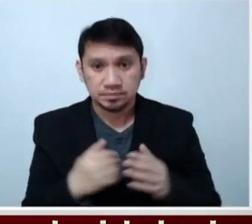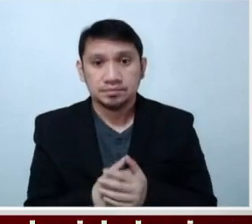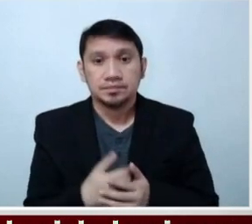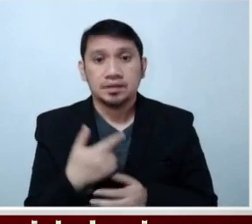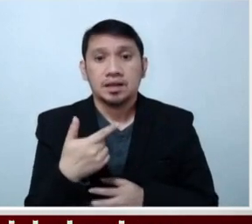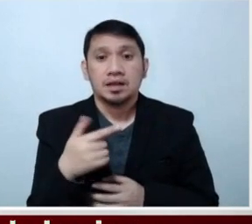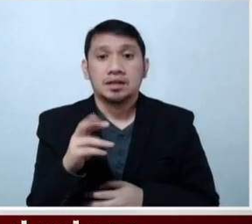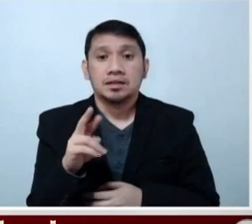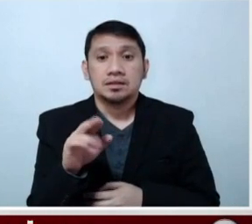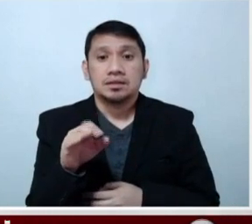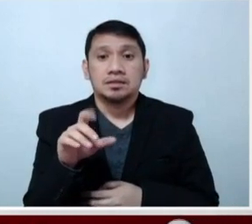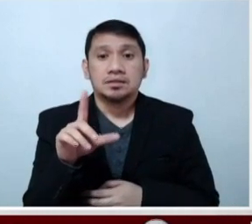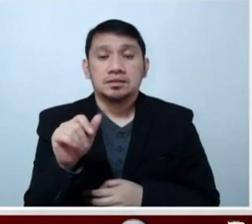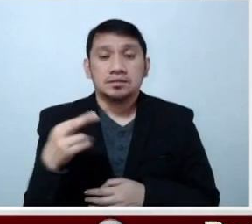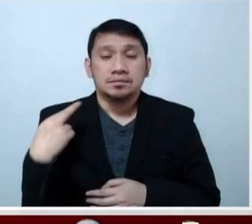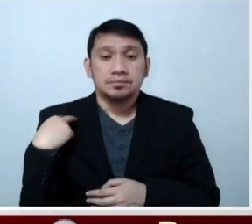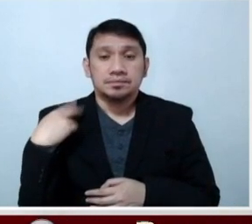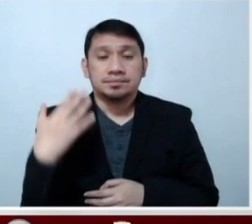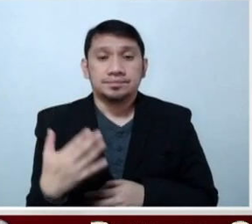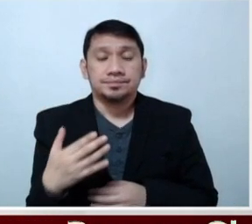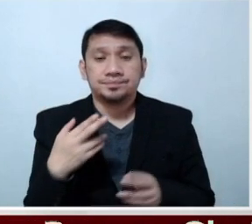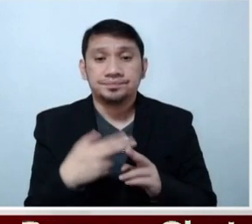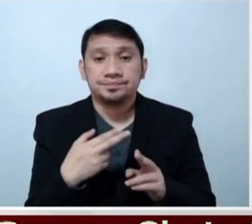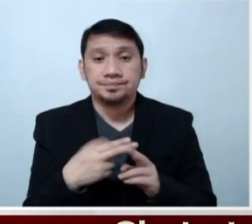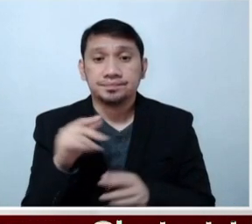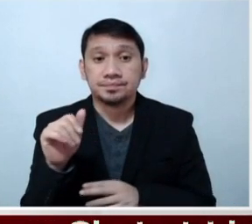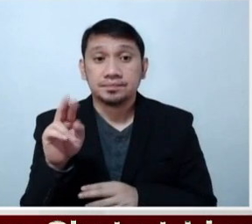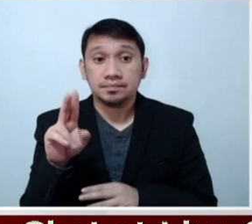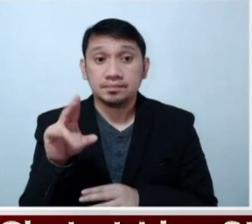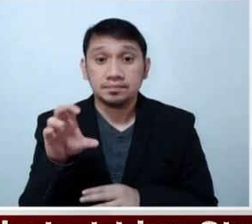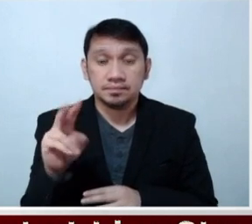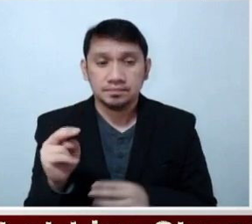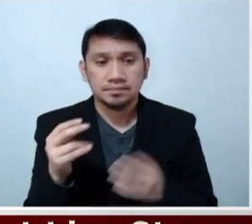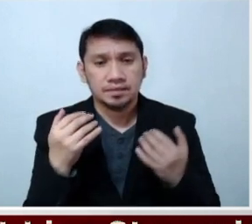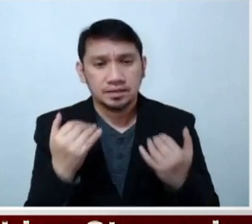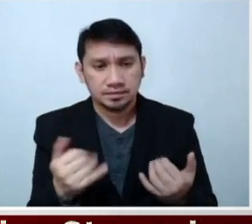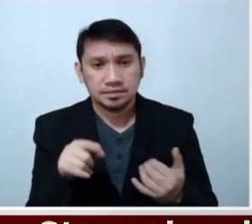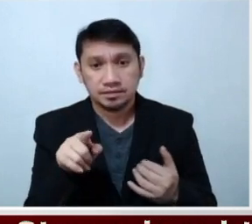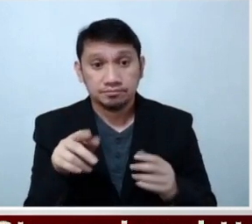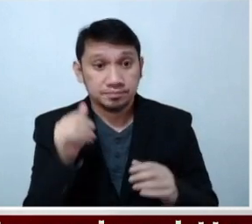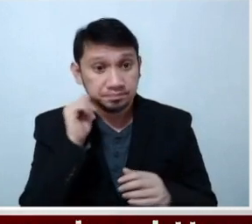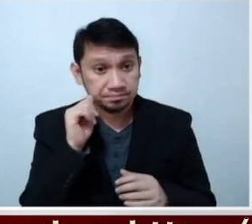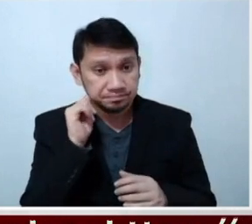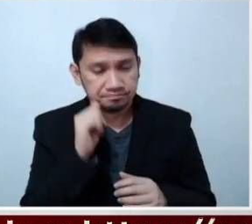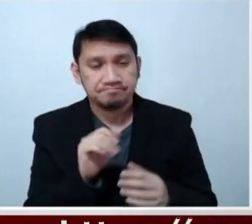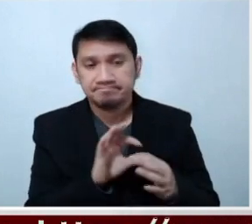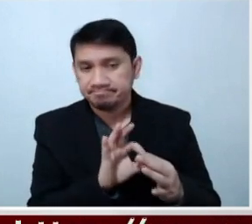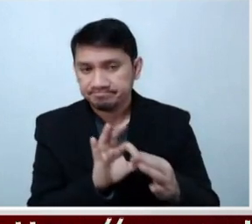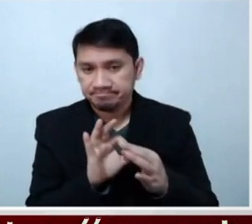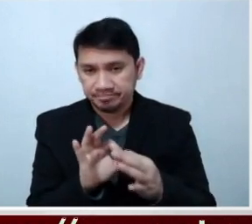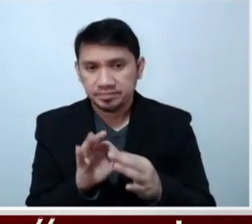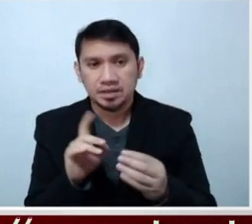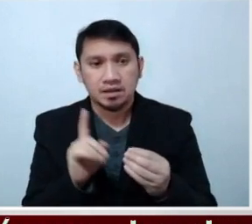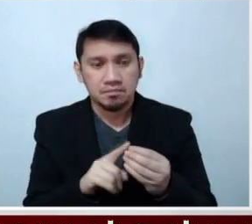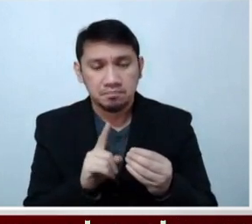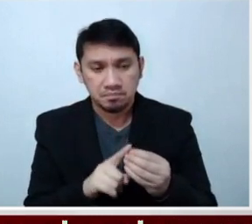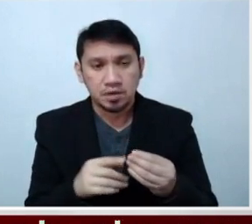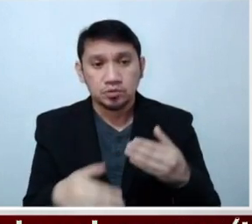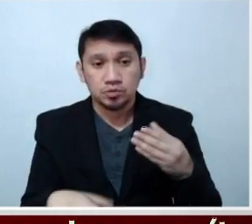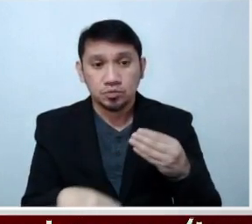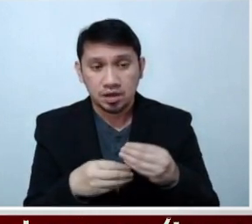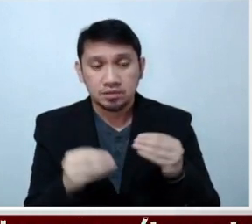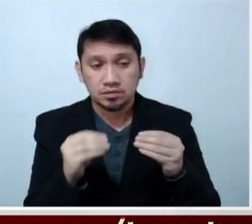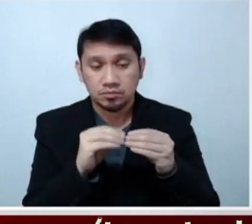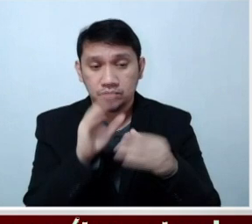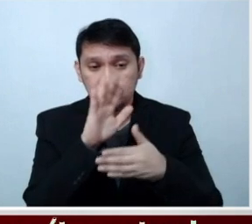Representative at House Assistant Minority Leader Arlene Brosas, kaisa ang kababaihan sa panawagang extension matapos